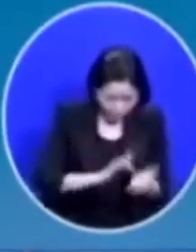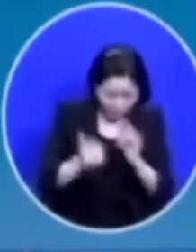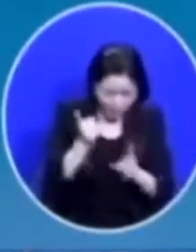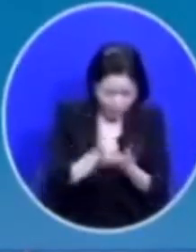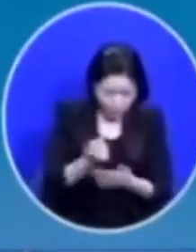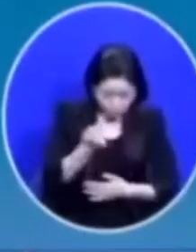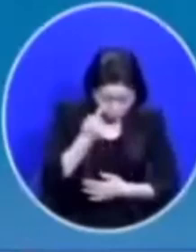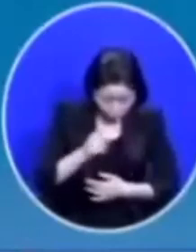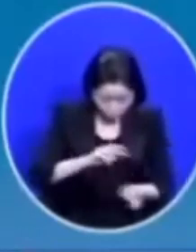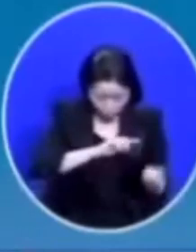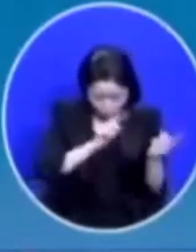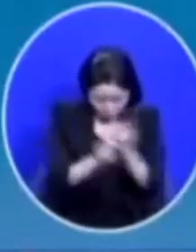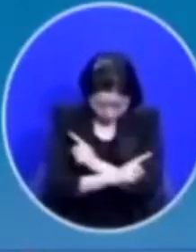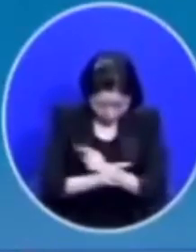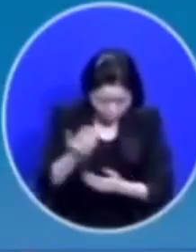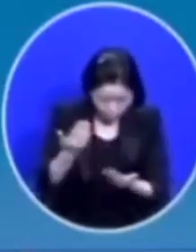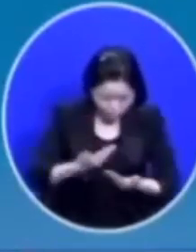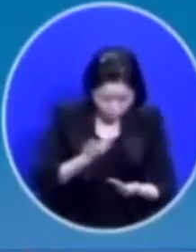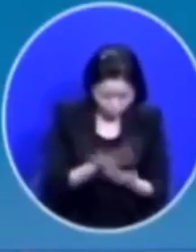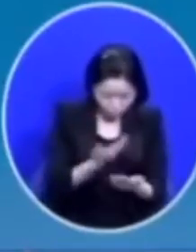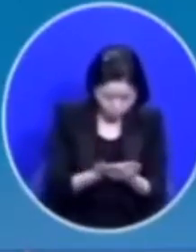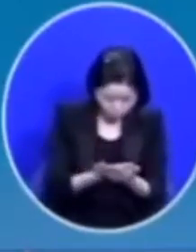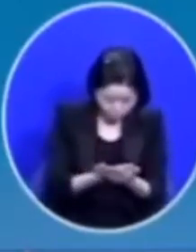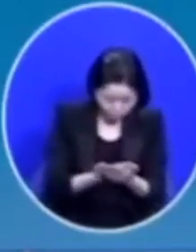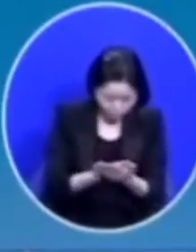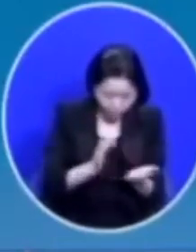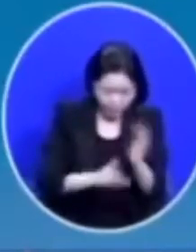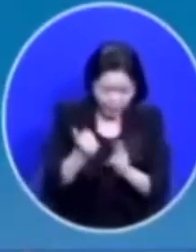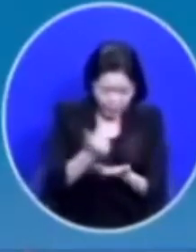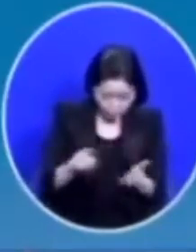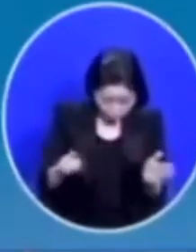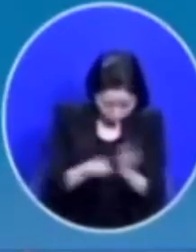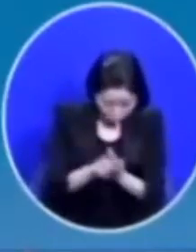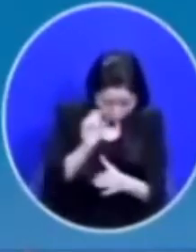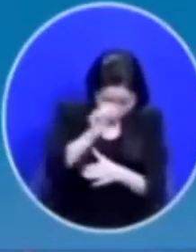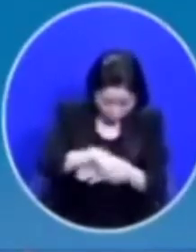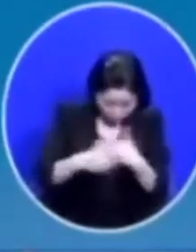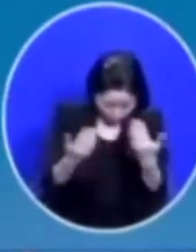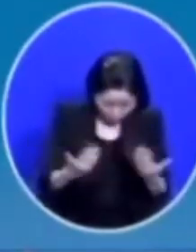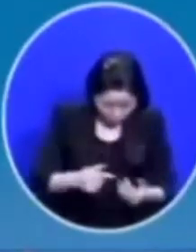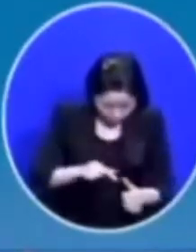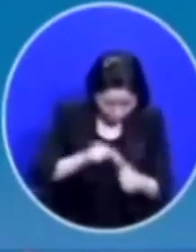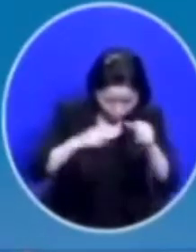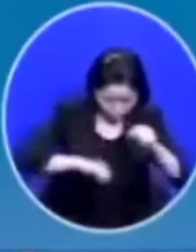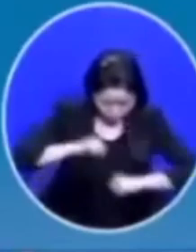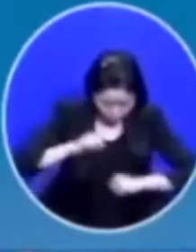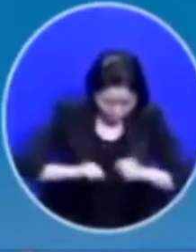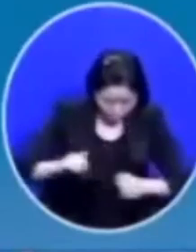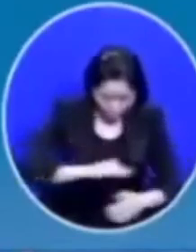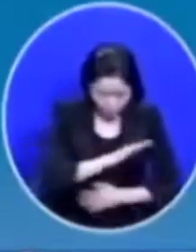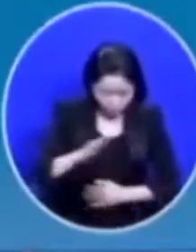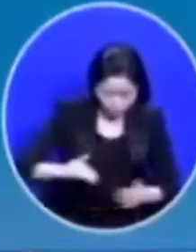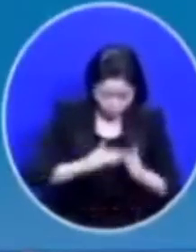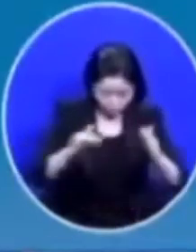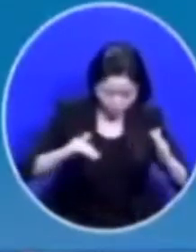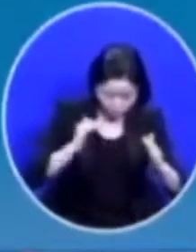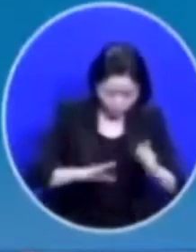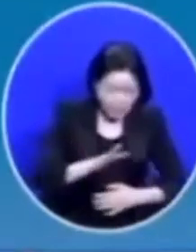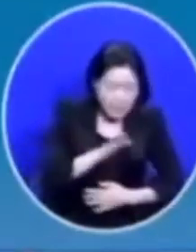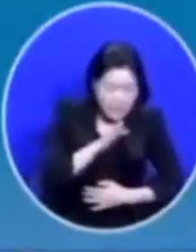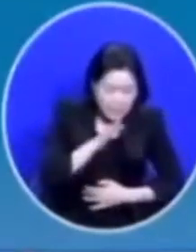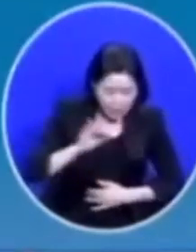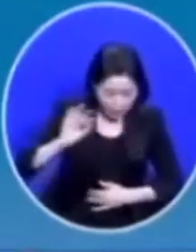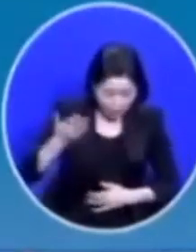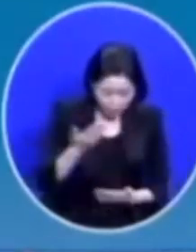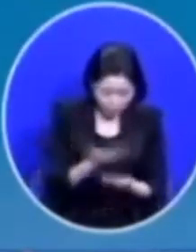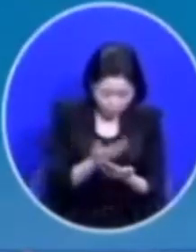눈으로 바꿔 지게 해 줘 없었어 예수 믿고 허락받은 구원의 역사가 우리 가정 안에서 실제가 되게 하시고